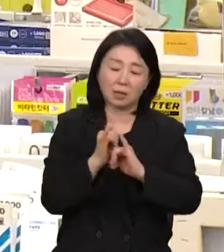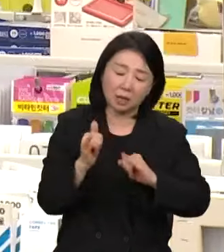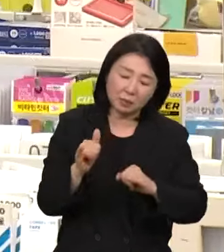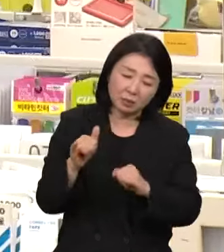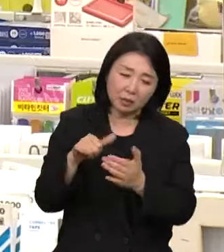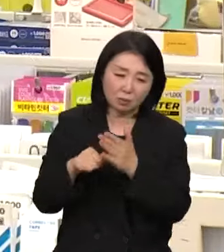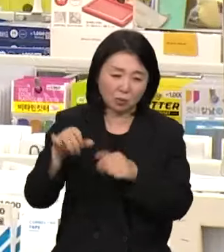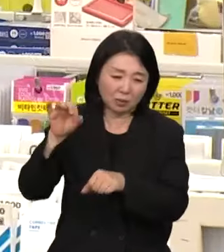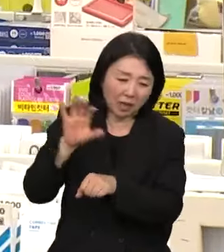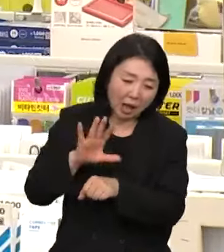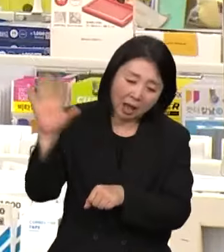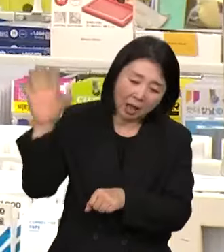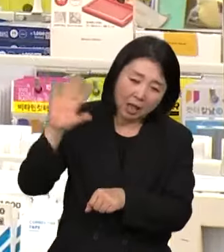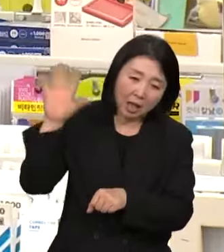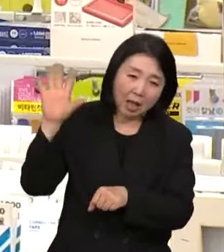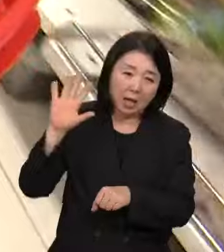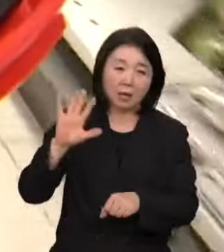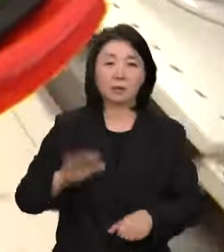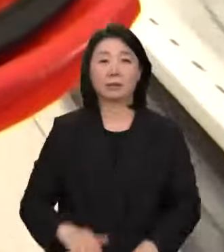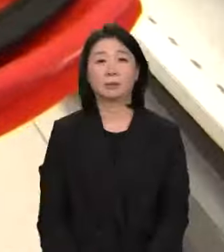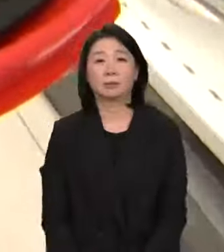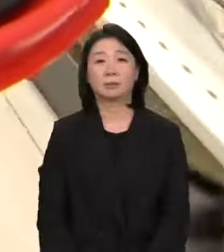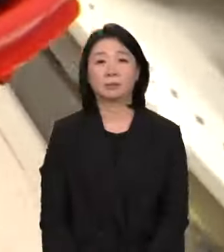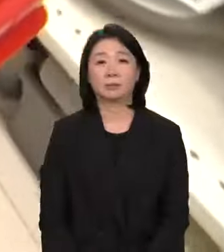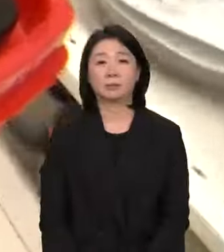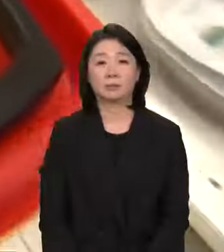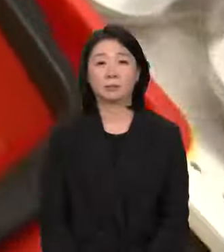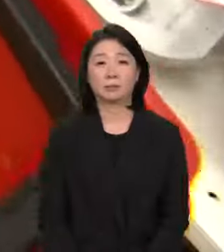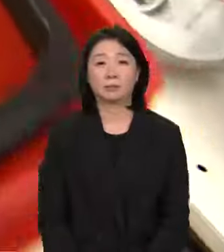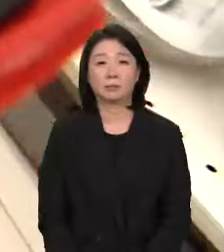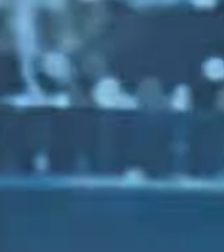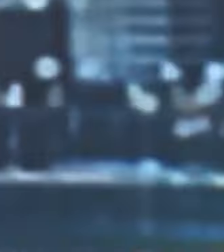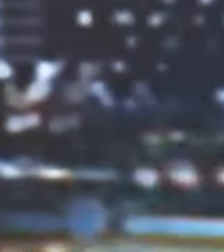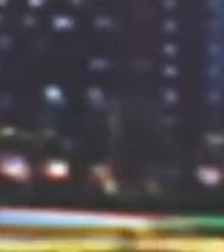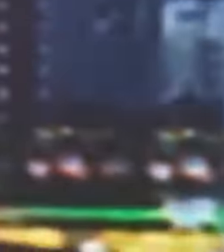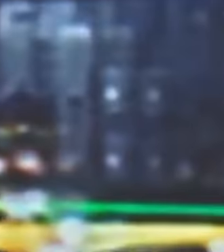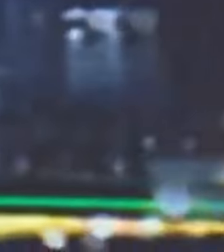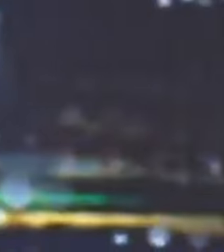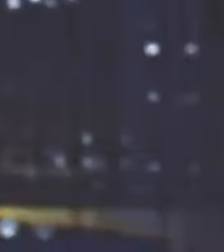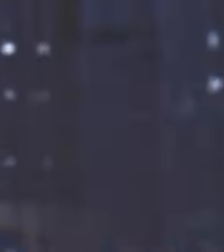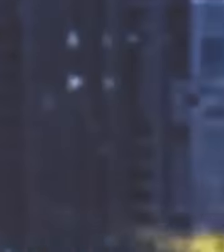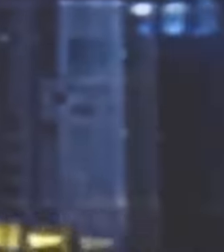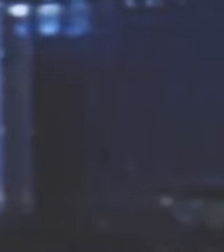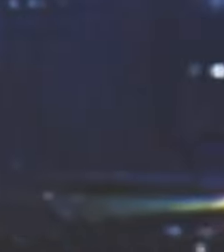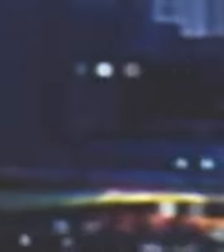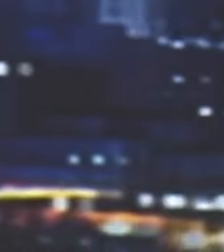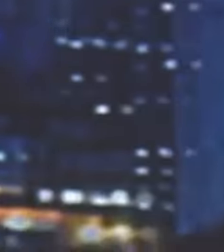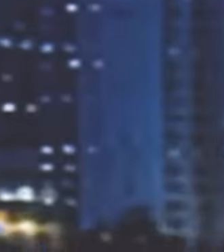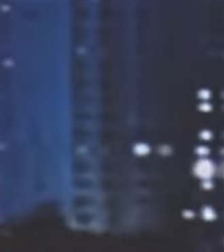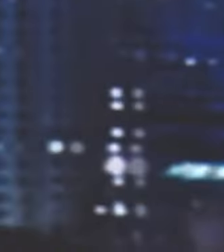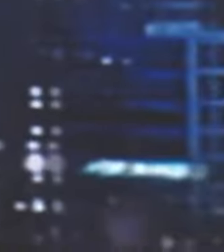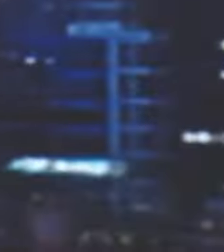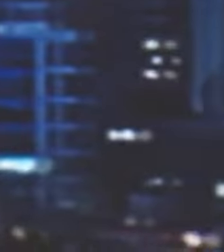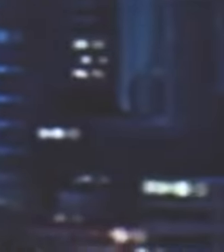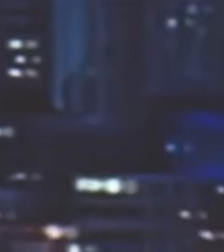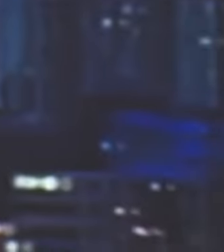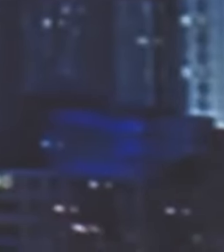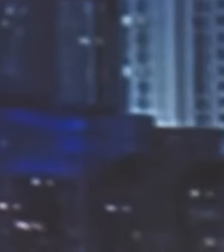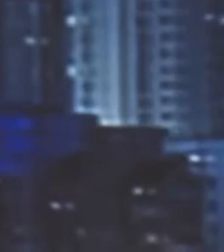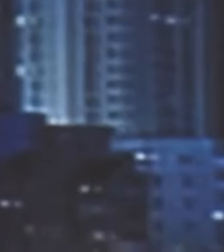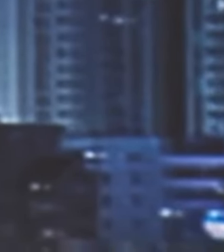쪼그라들 전망이 입니다 jtbc 김입니다 jtbc 뉴스를 시청해 주셔서